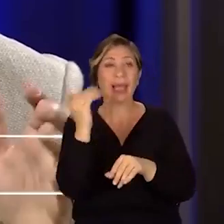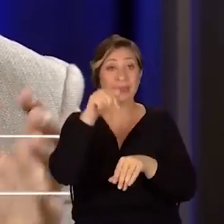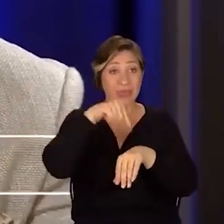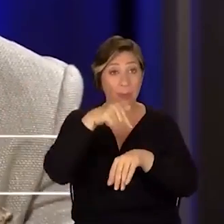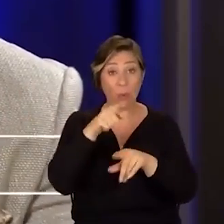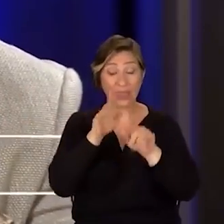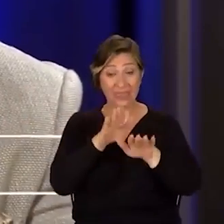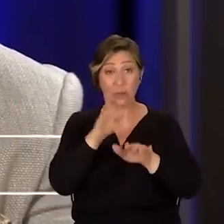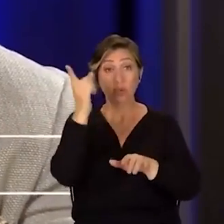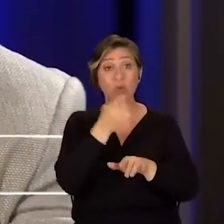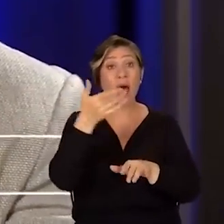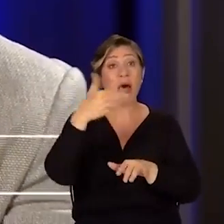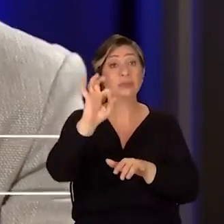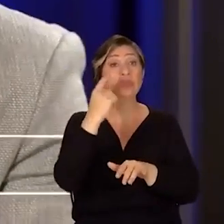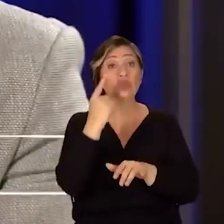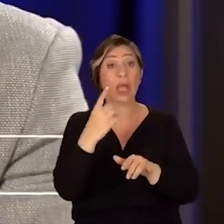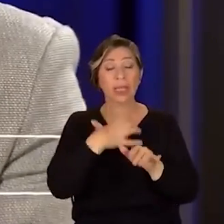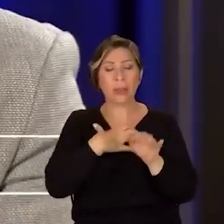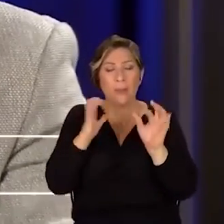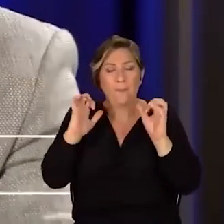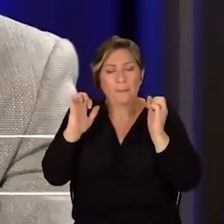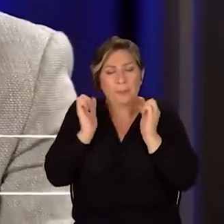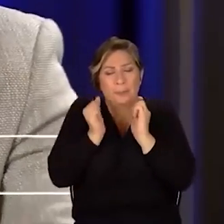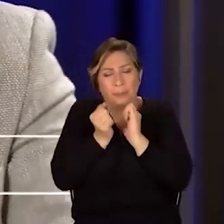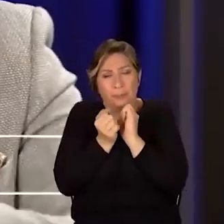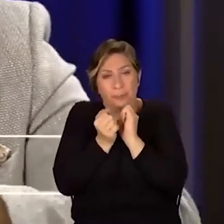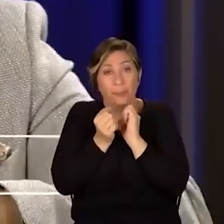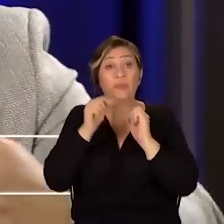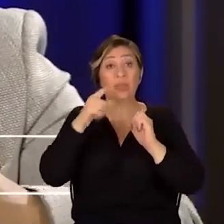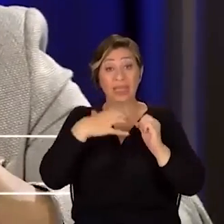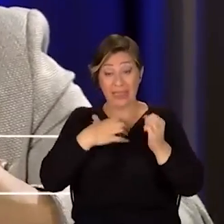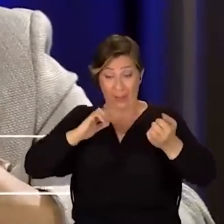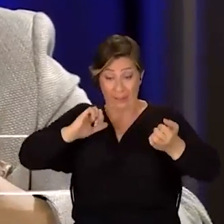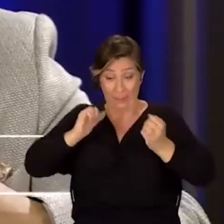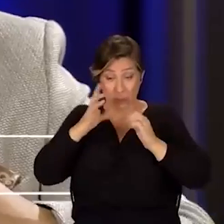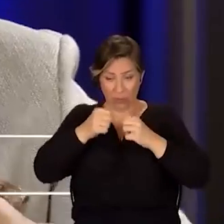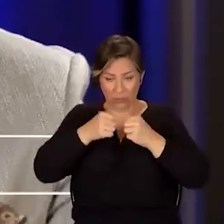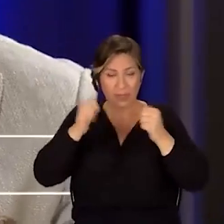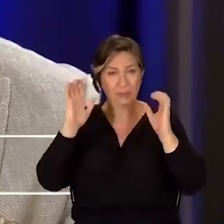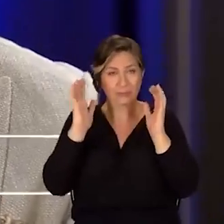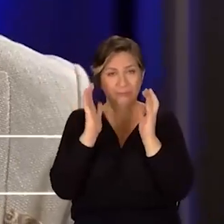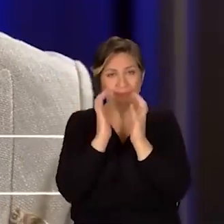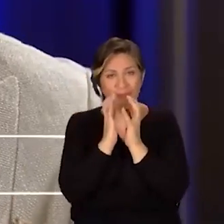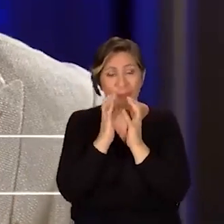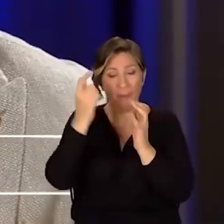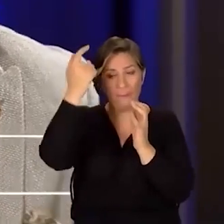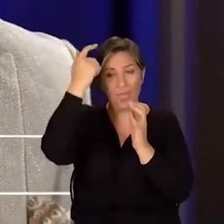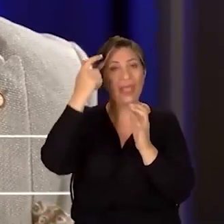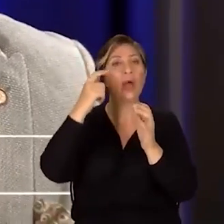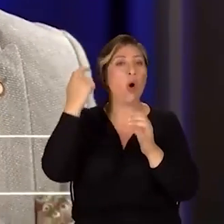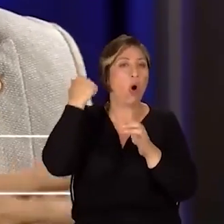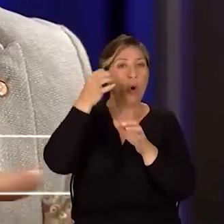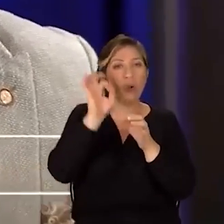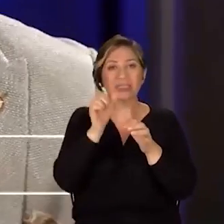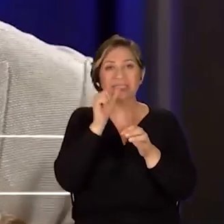hücreler %60 oranında kendini küçültüyor. %60 oranında çektiği için bu sefer beyin obelik sıvısı